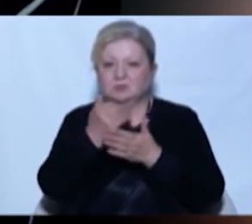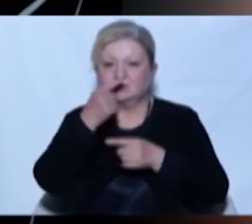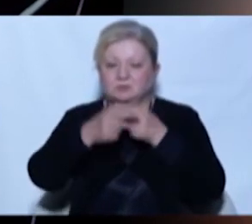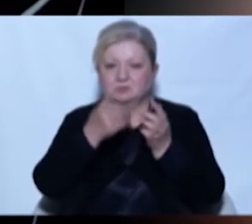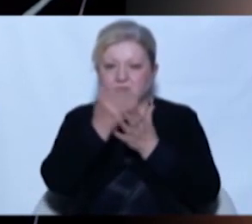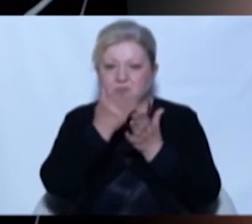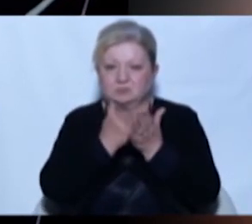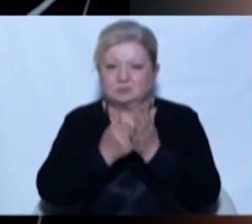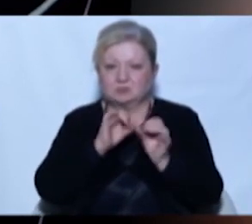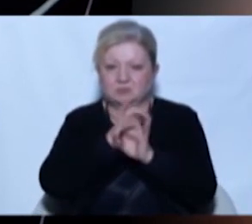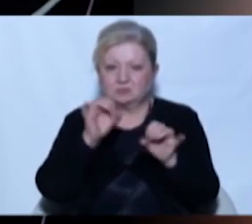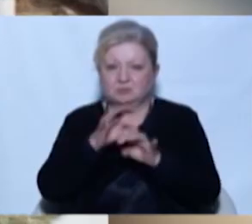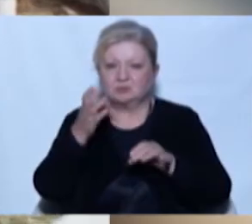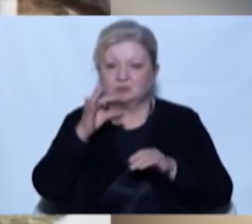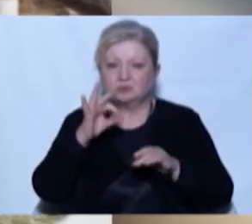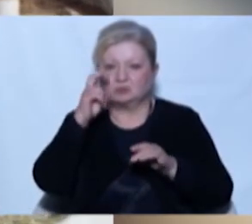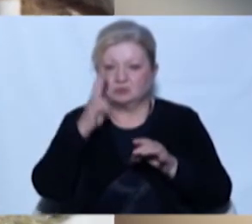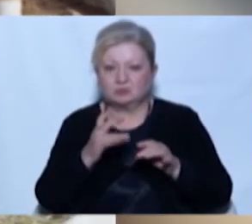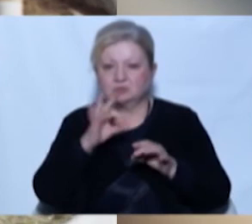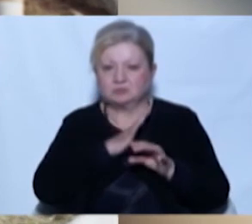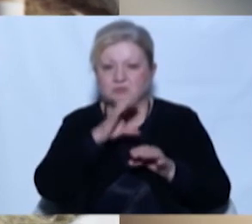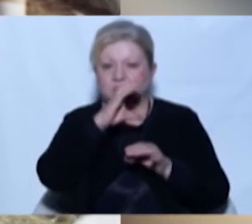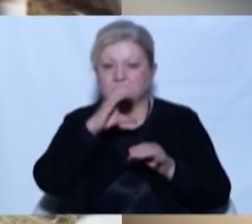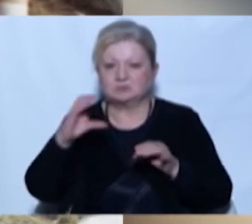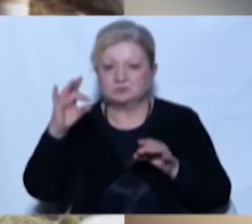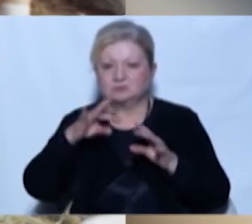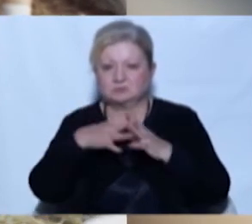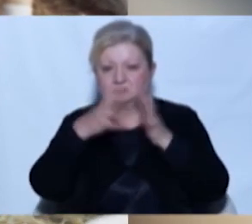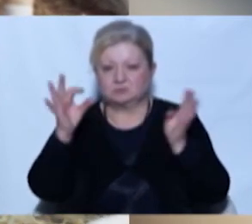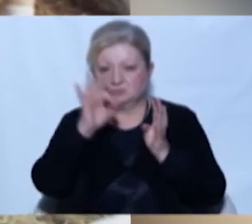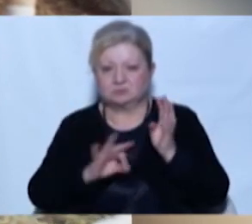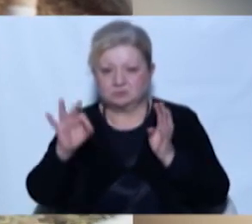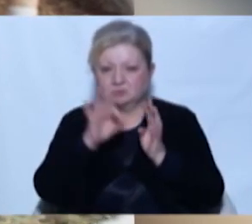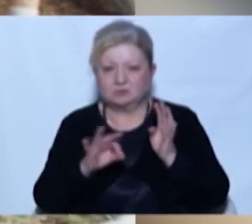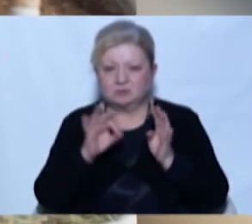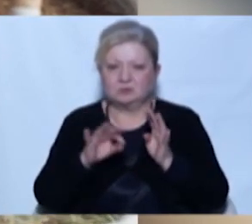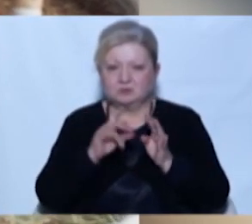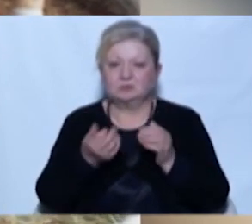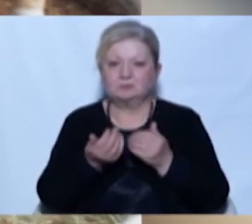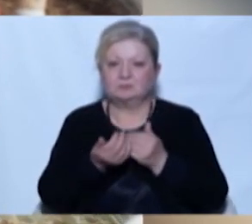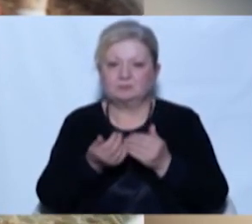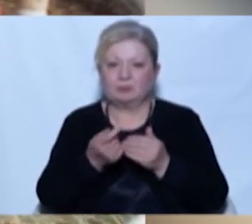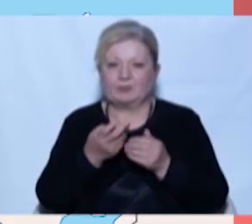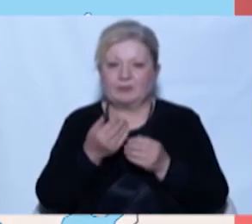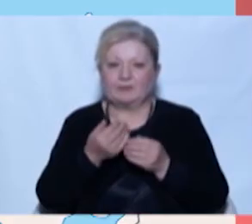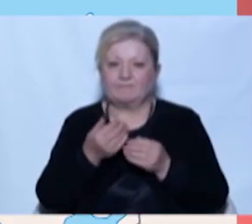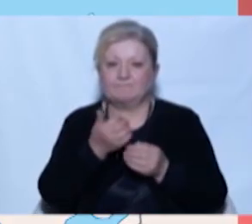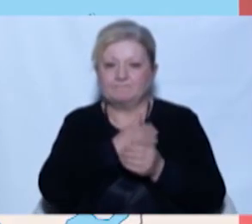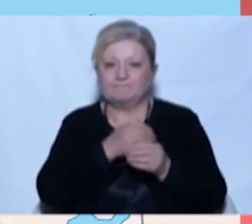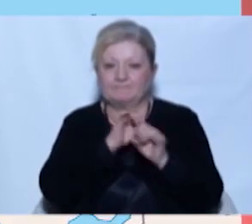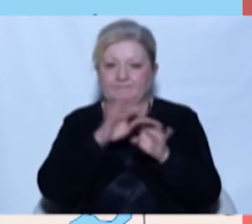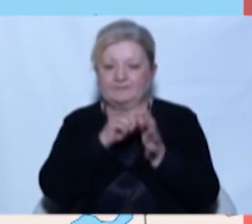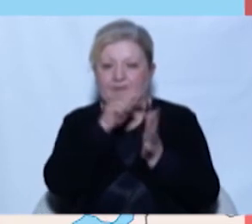ვისაუბრებთ უკვე სოციალისტური სისტემის ლიდერის საბჭოთა კავშირის დაშლაზე. ვიდრე დავემშვიდობებოდეთ, მინდა